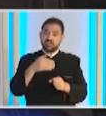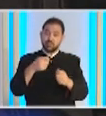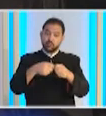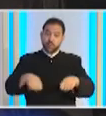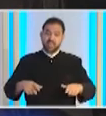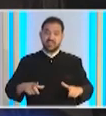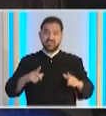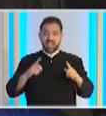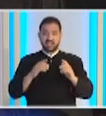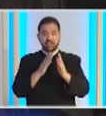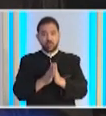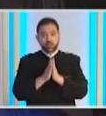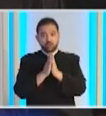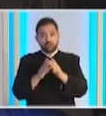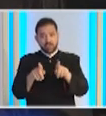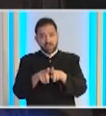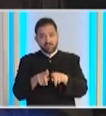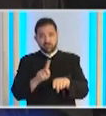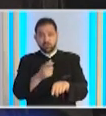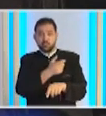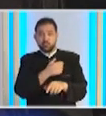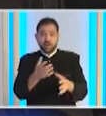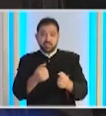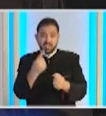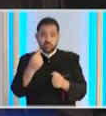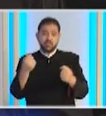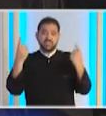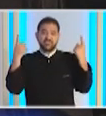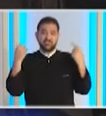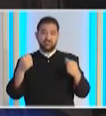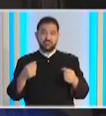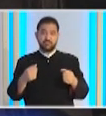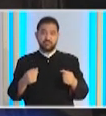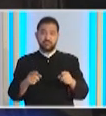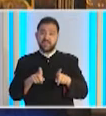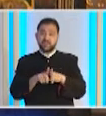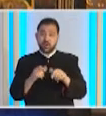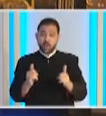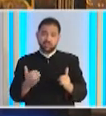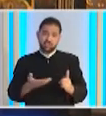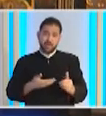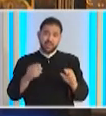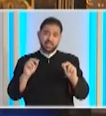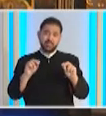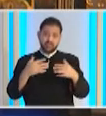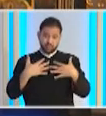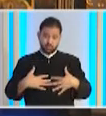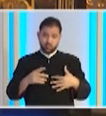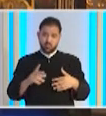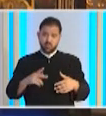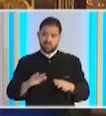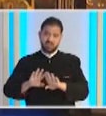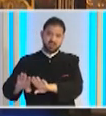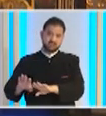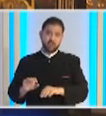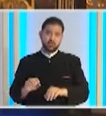înnoire care niciodată nu poate să aibă un capăt, un sfârșit. Așadar, trupul nu rămâne